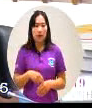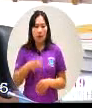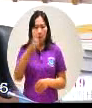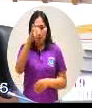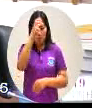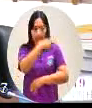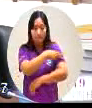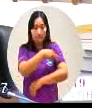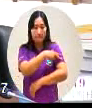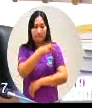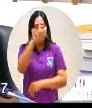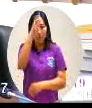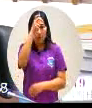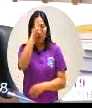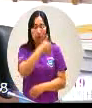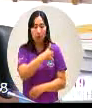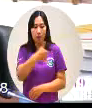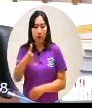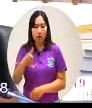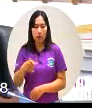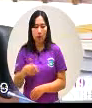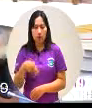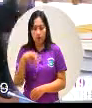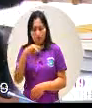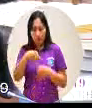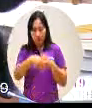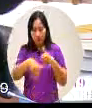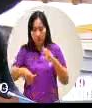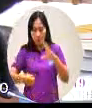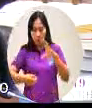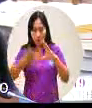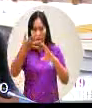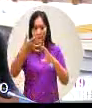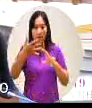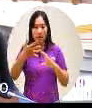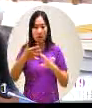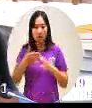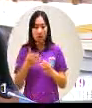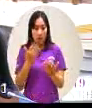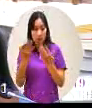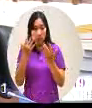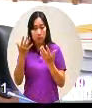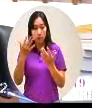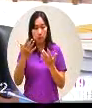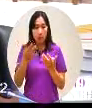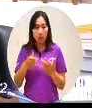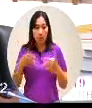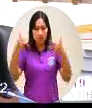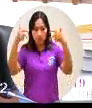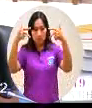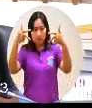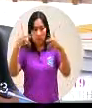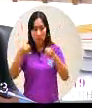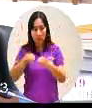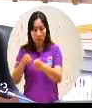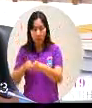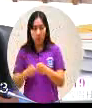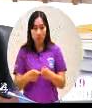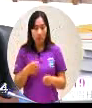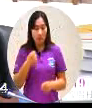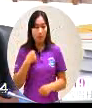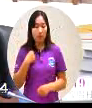日咧对一个所在故障，伊马上电视出来。这么好的系统，你甲放了面，伫四三年来故障